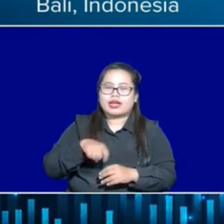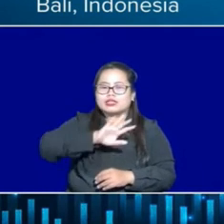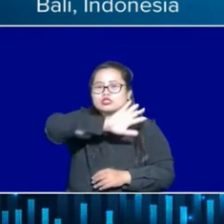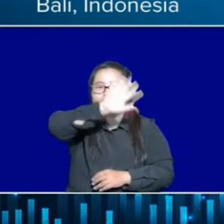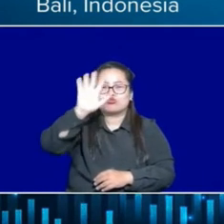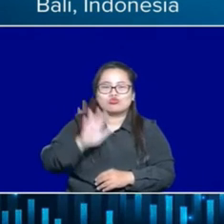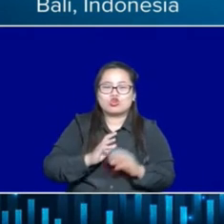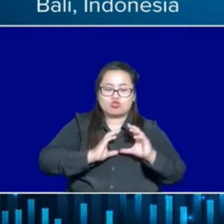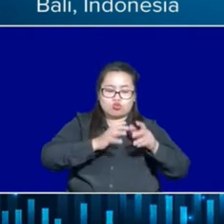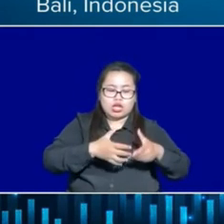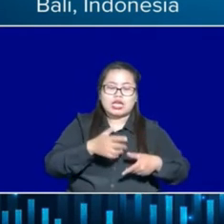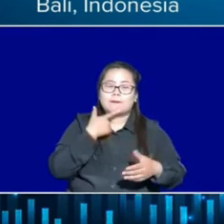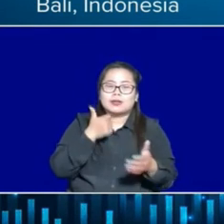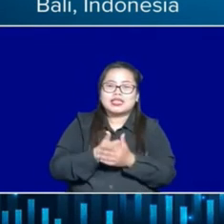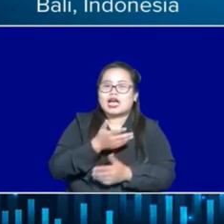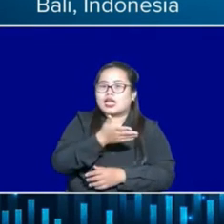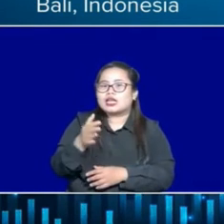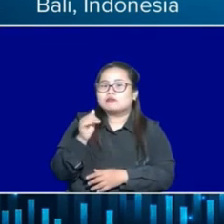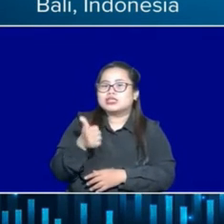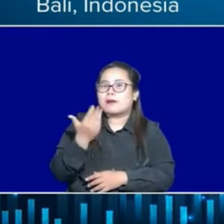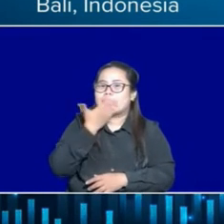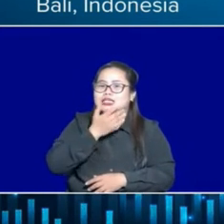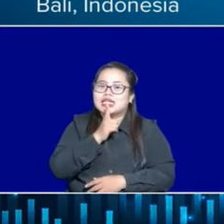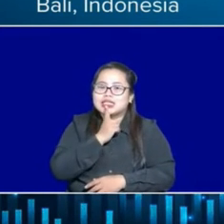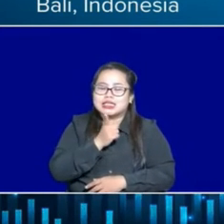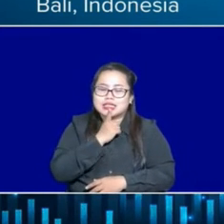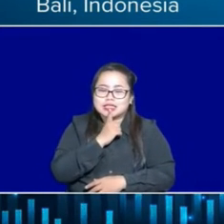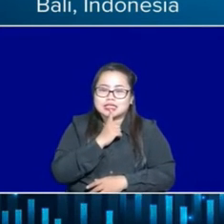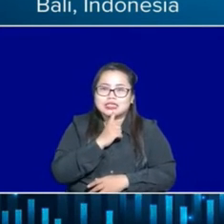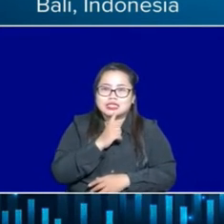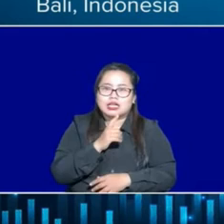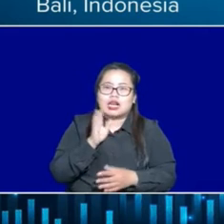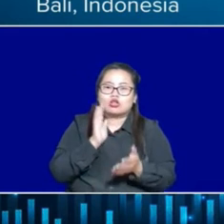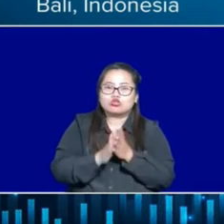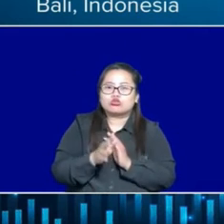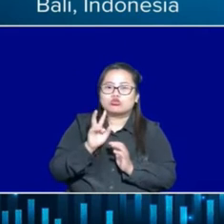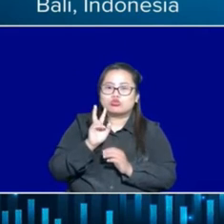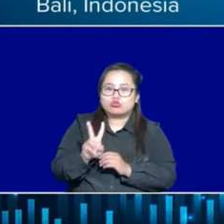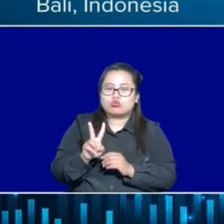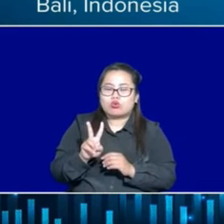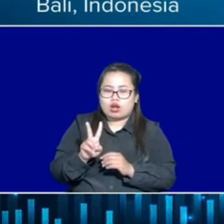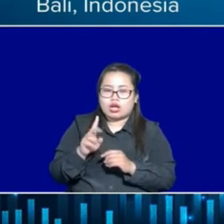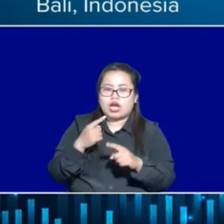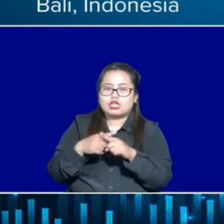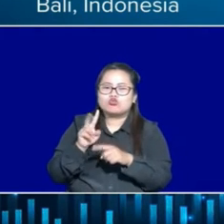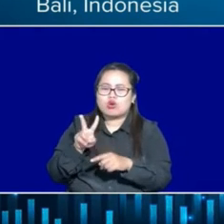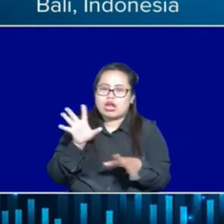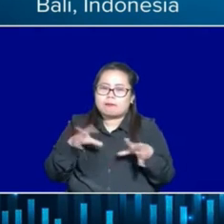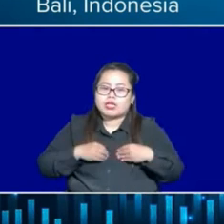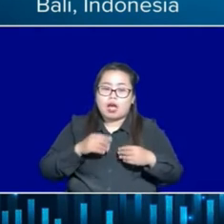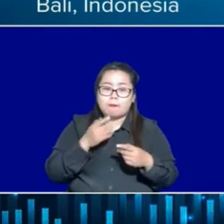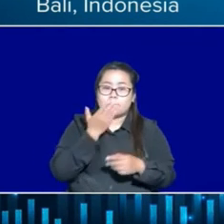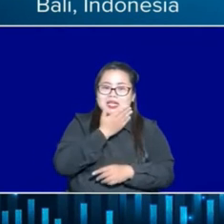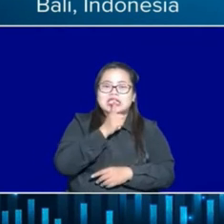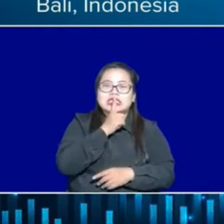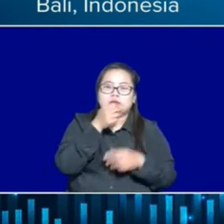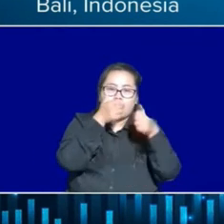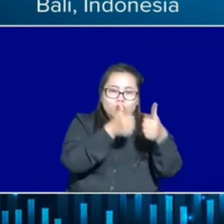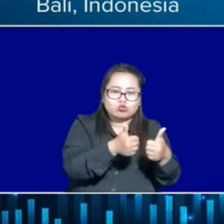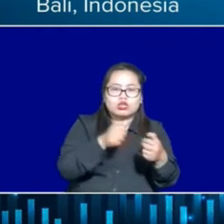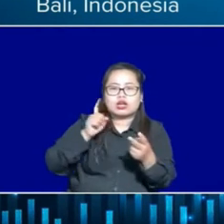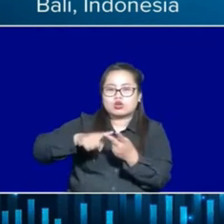Anda bisa berbahasa Inggris. Jadi dua langsung dapat, bahasa Inggrisnya bagus, kemudian penguasaan